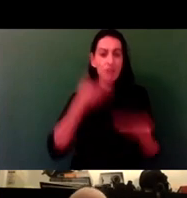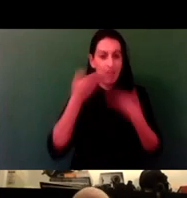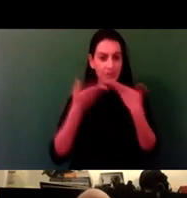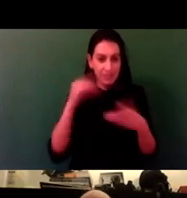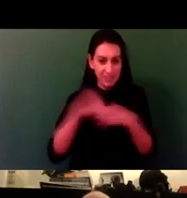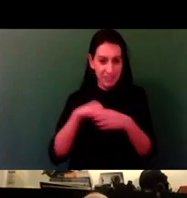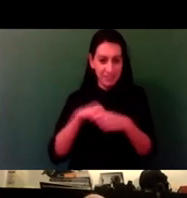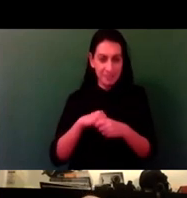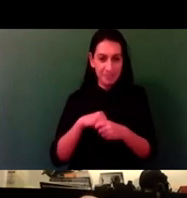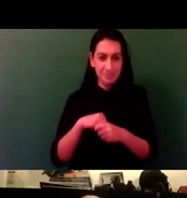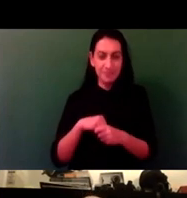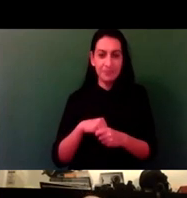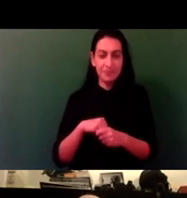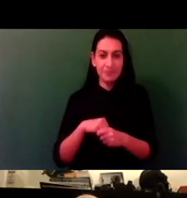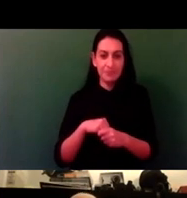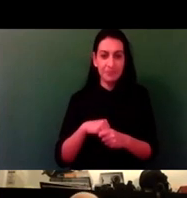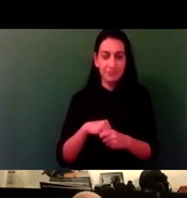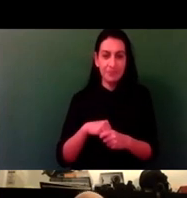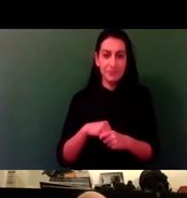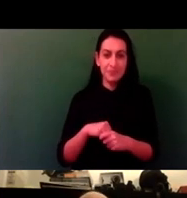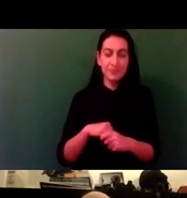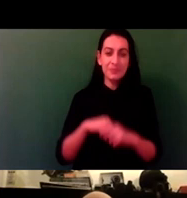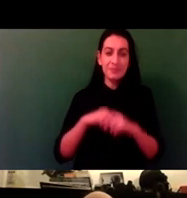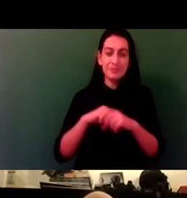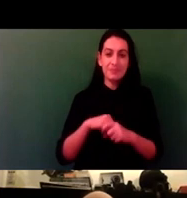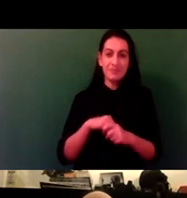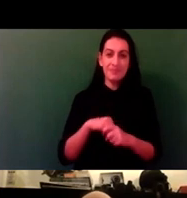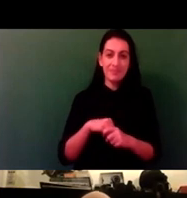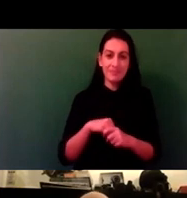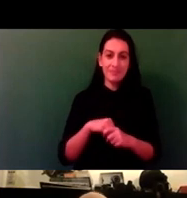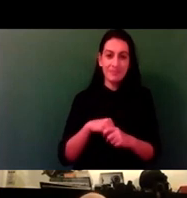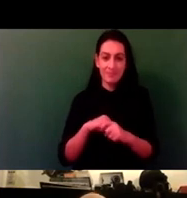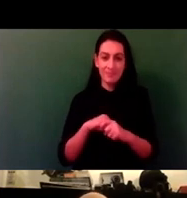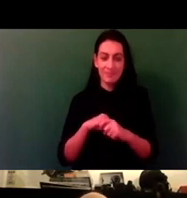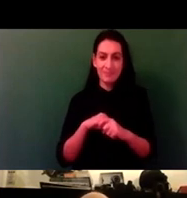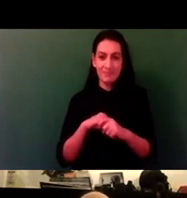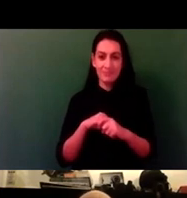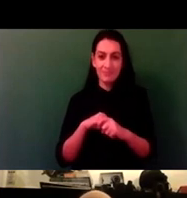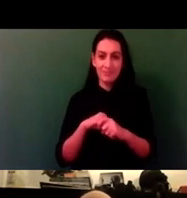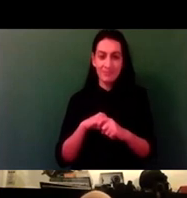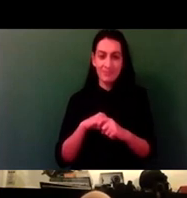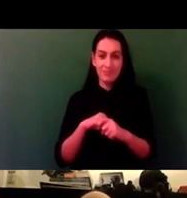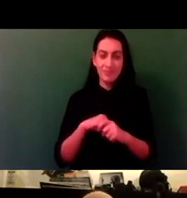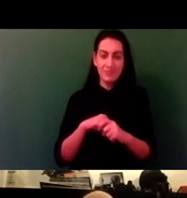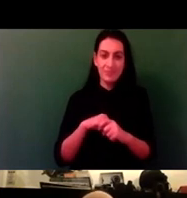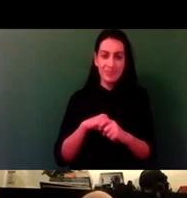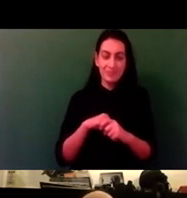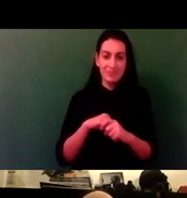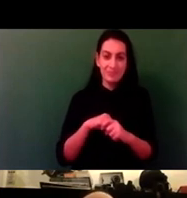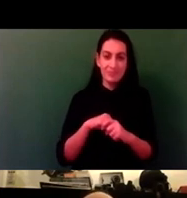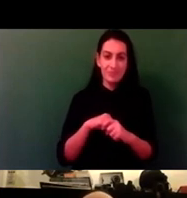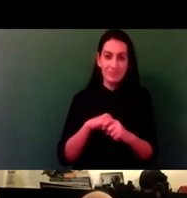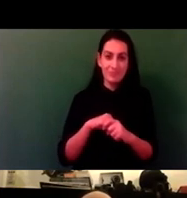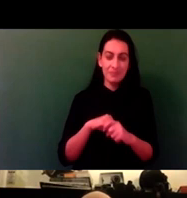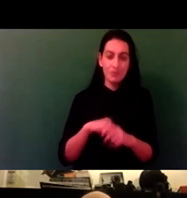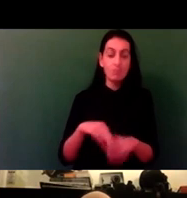bu özellikle Arda Hoca'nın açtığı yerden yani iyi tasarım katılımcı olmak zorunda mıdır ya da katılımcı tasarım iyi midir sorusunu